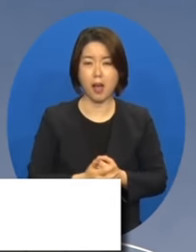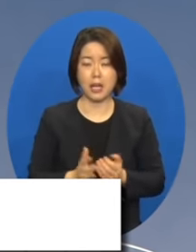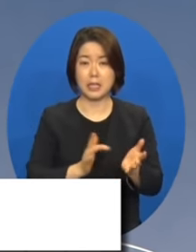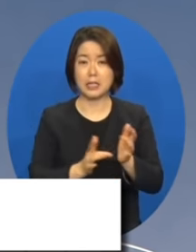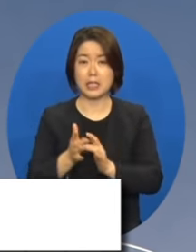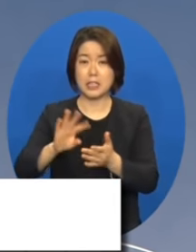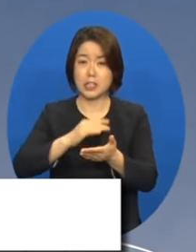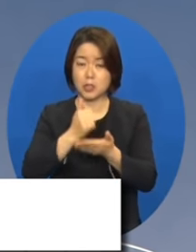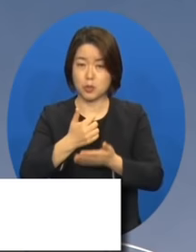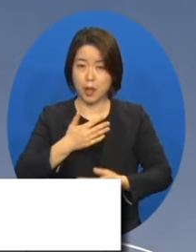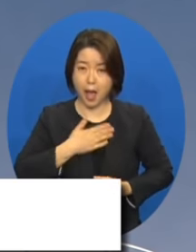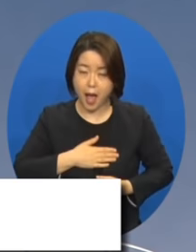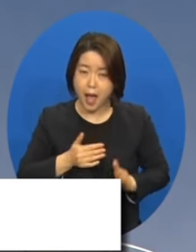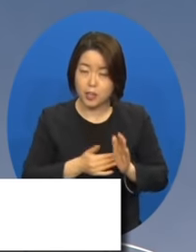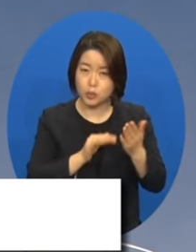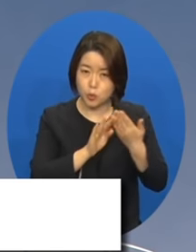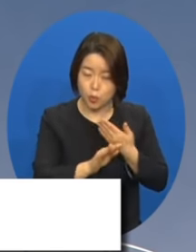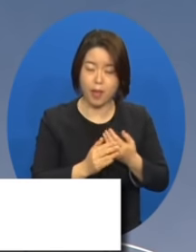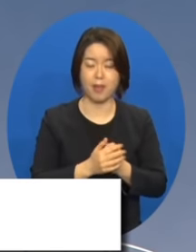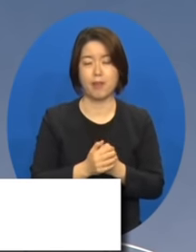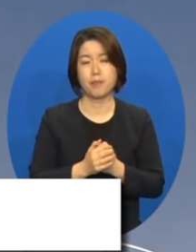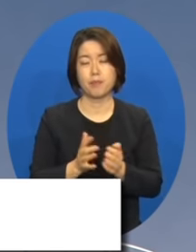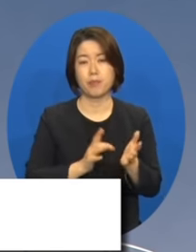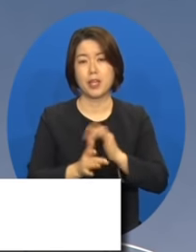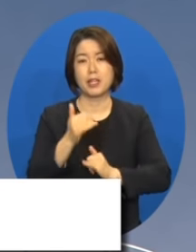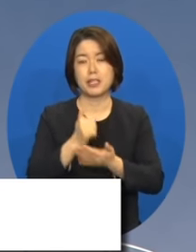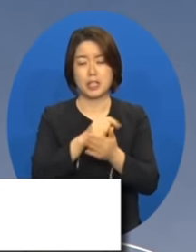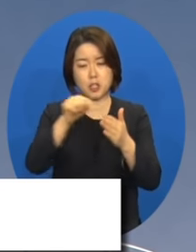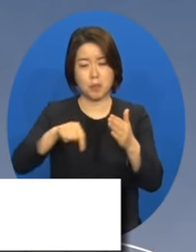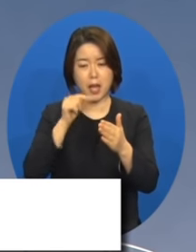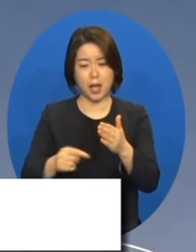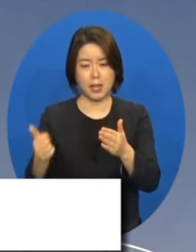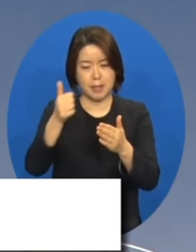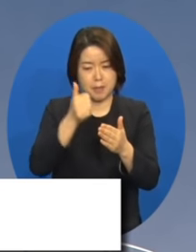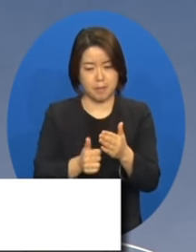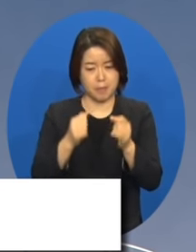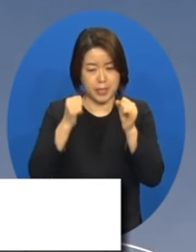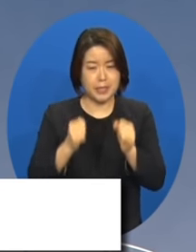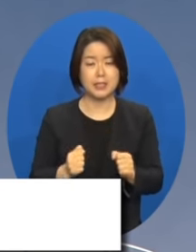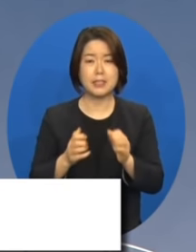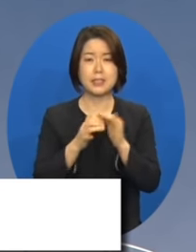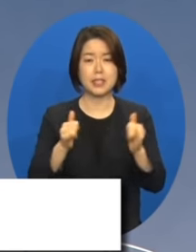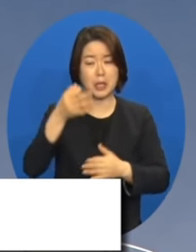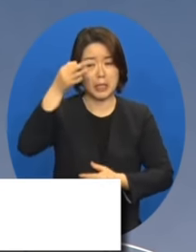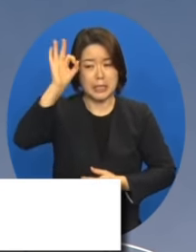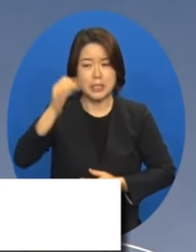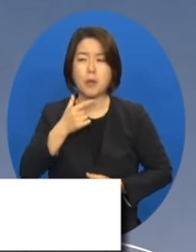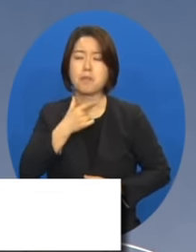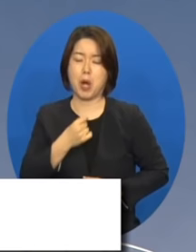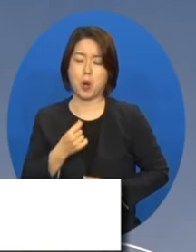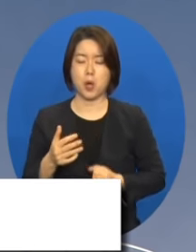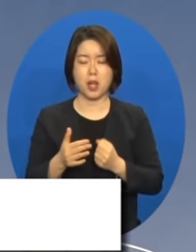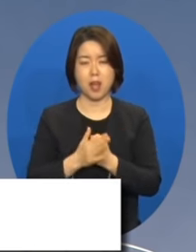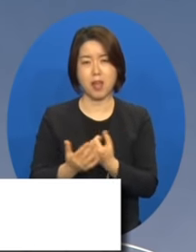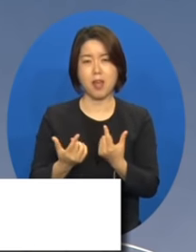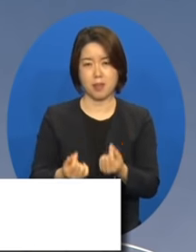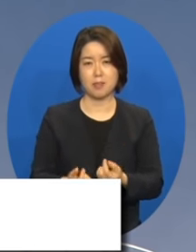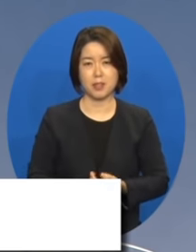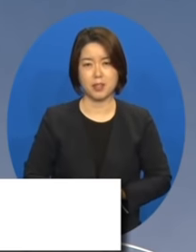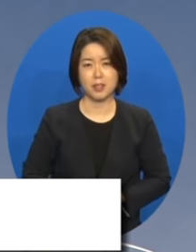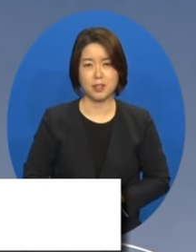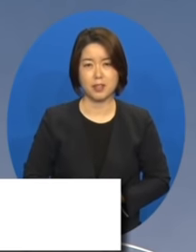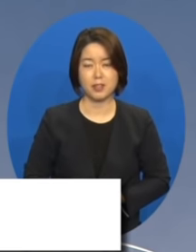그리스도를 알고 그리고 예수님 안에 있는 자 로 인정 받고 싶었기 때문이라고 그랬습니다